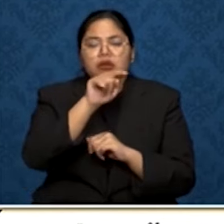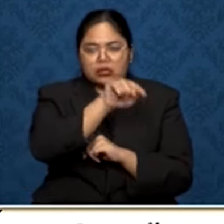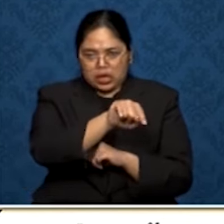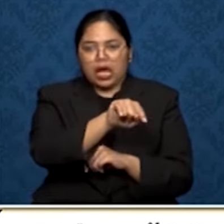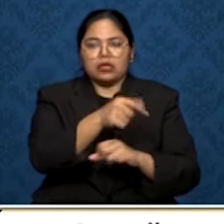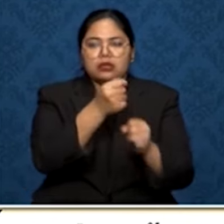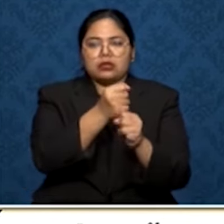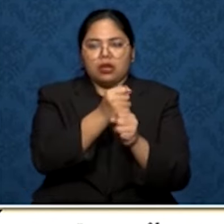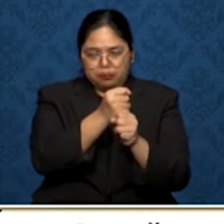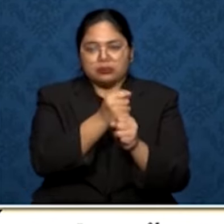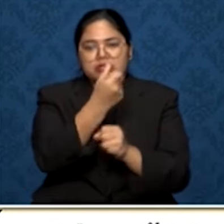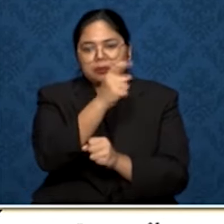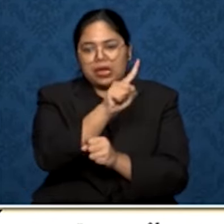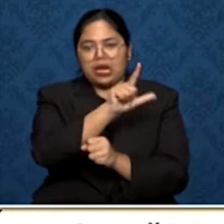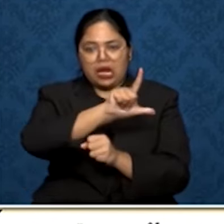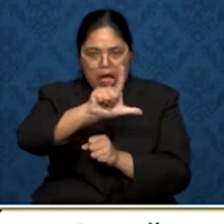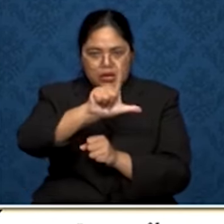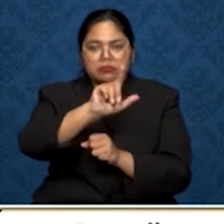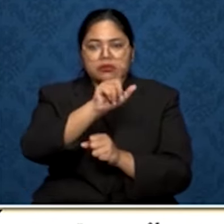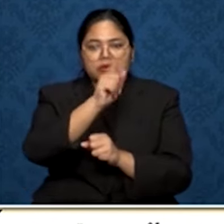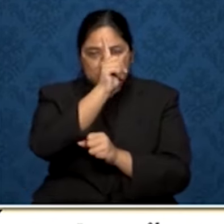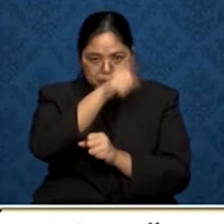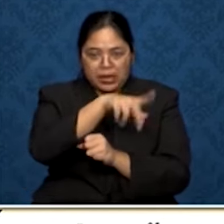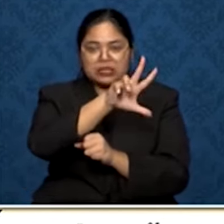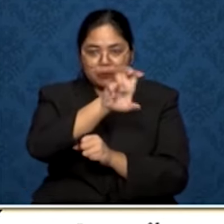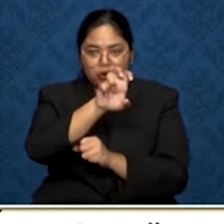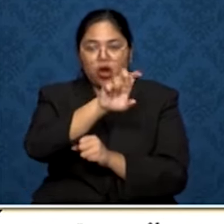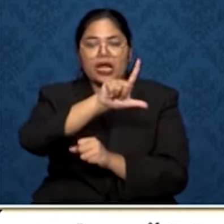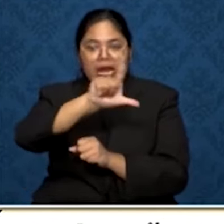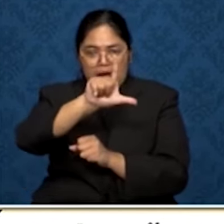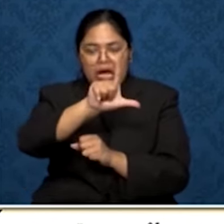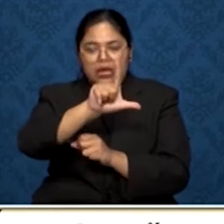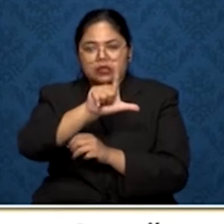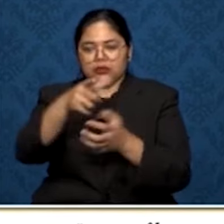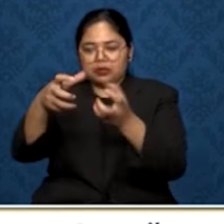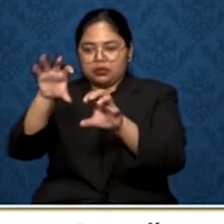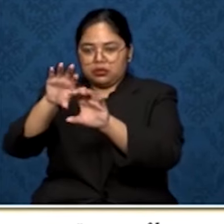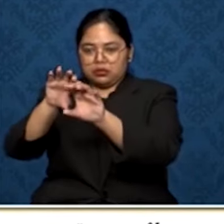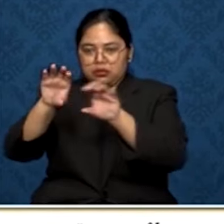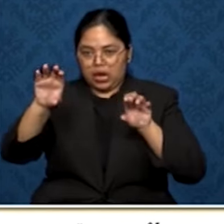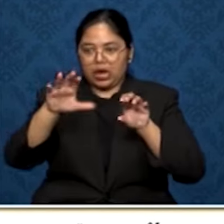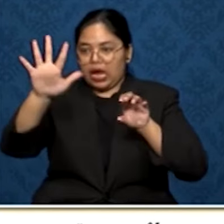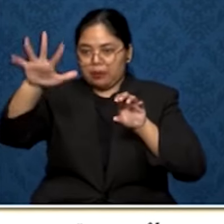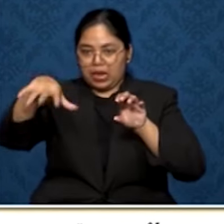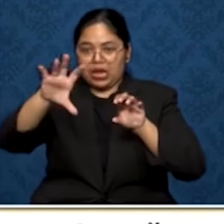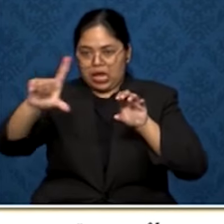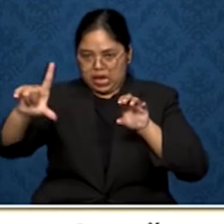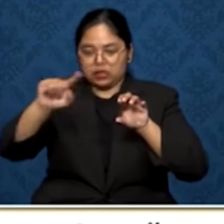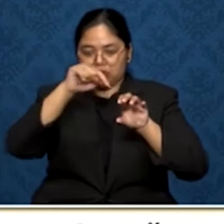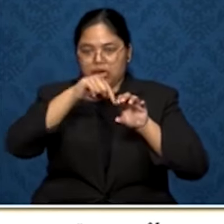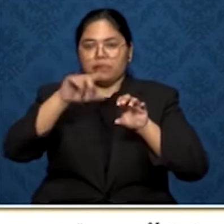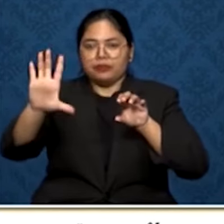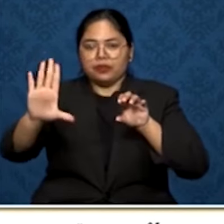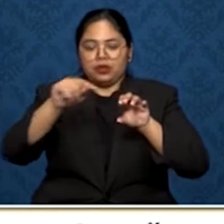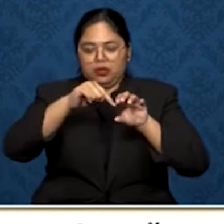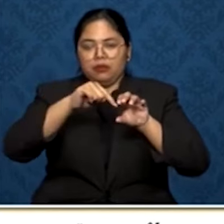ล้านบาท1,300 ล้บาทจาก 5,000 ล้าน ซึ่เห็ว่เยอะมากนะครัปและวเรามาดูนะครับต่อ